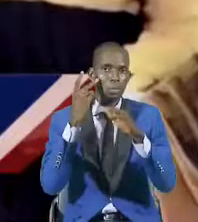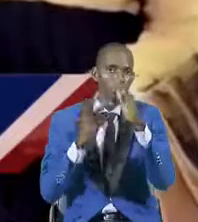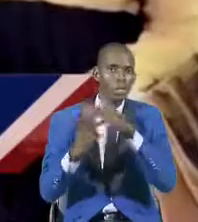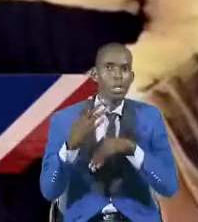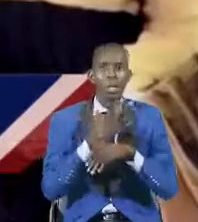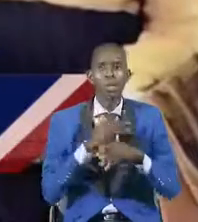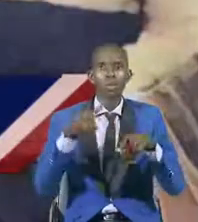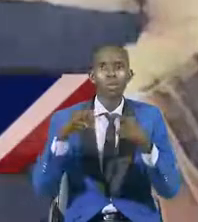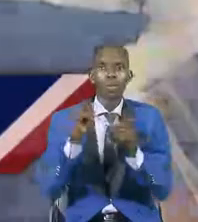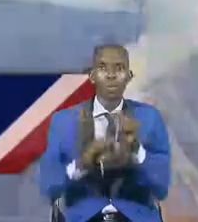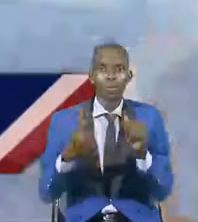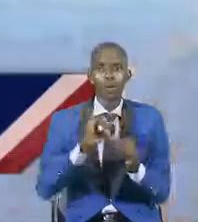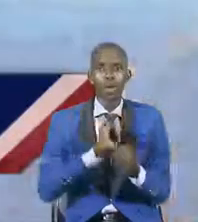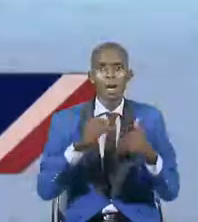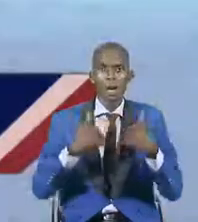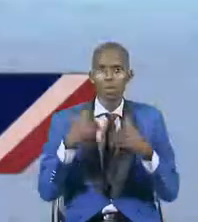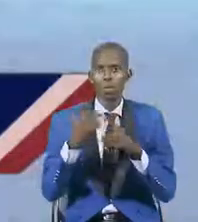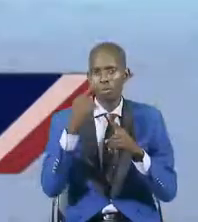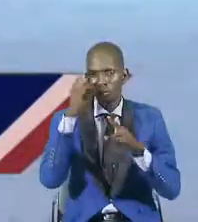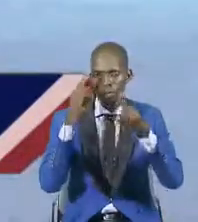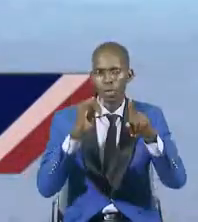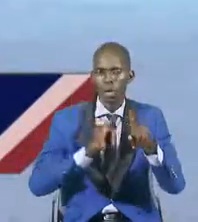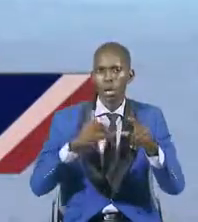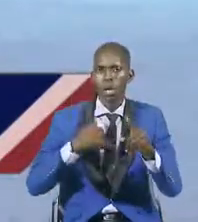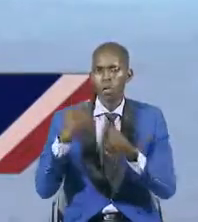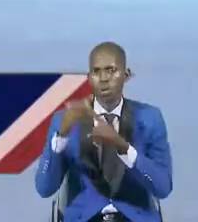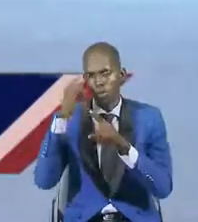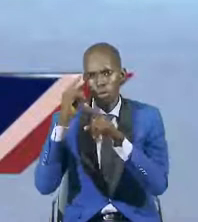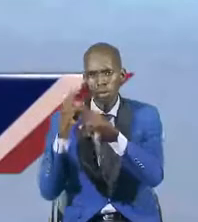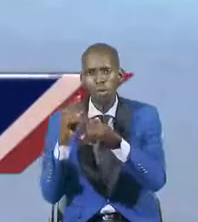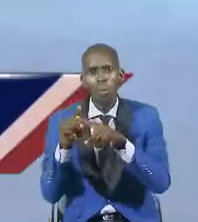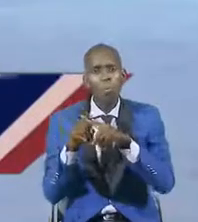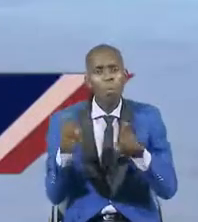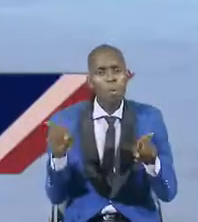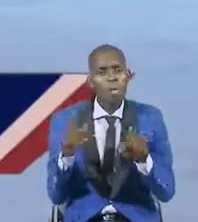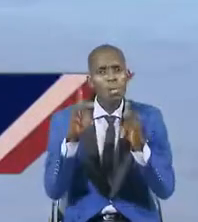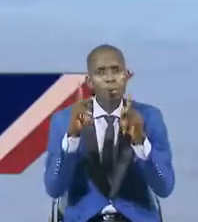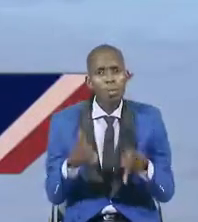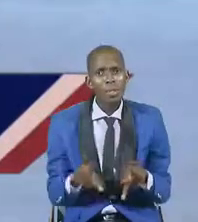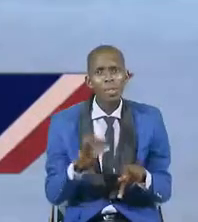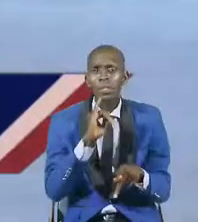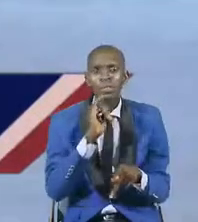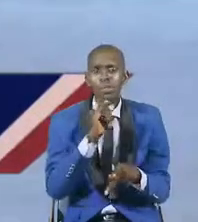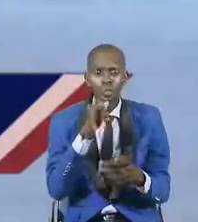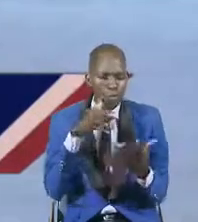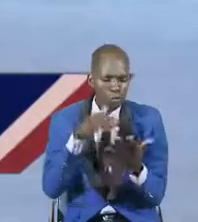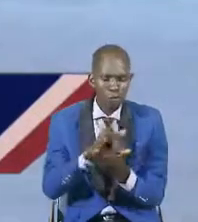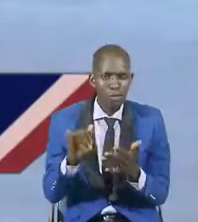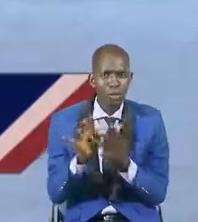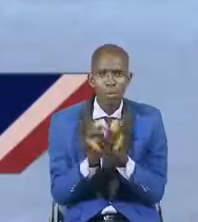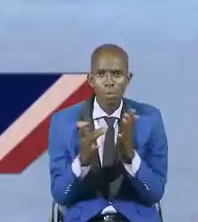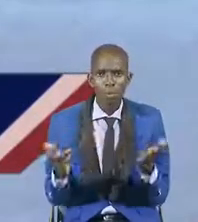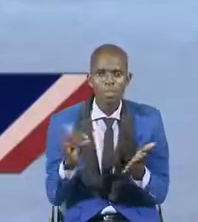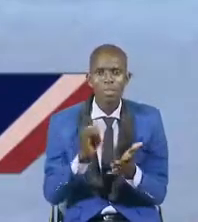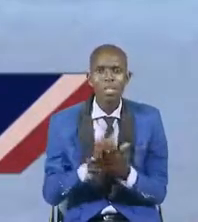à une prière, à tout moment, à la cellule. J'ai une parole pour toi, j'ai une prophétie pour toi, mais il n'étudie